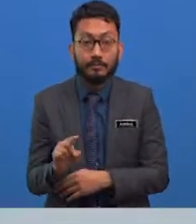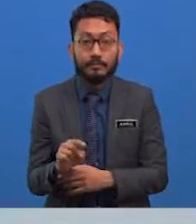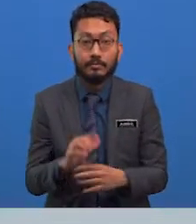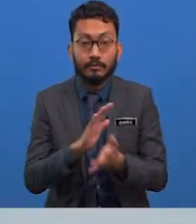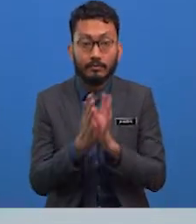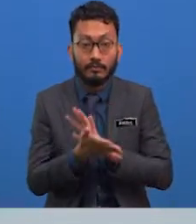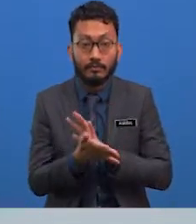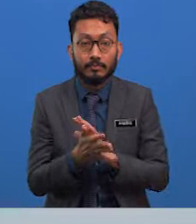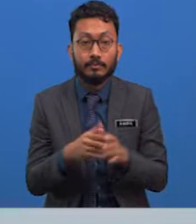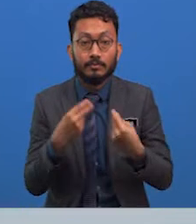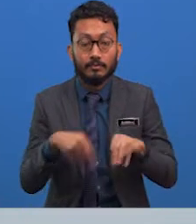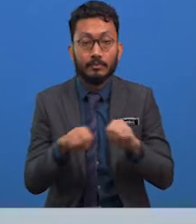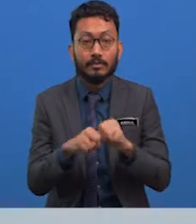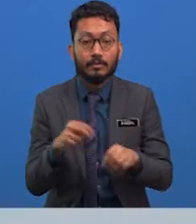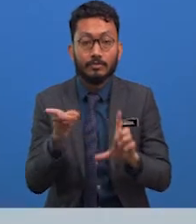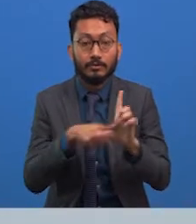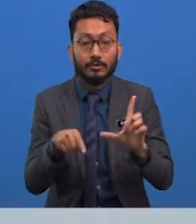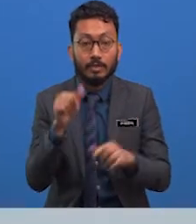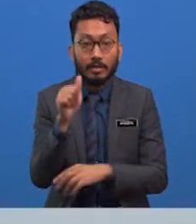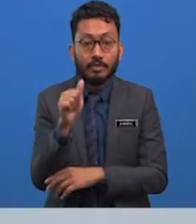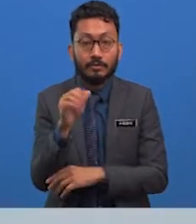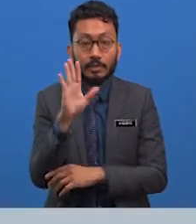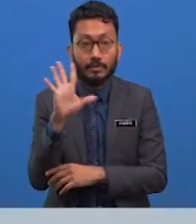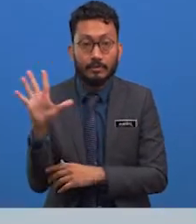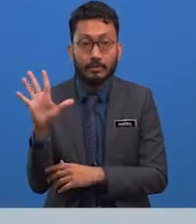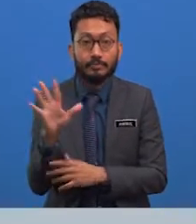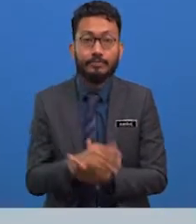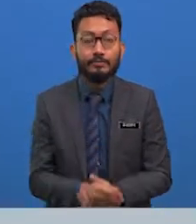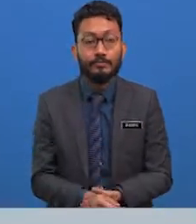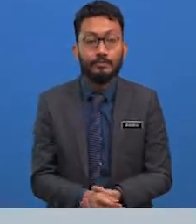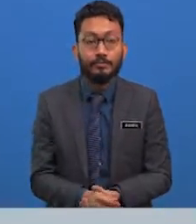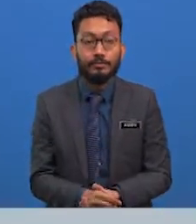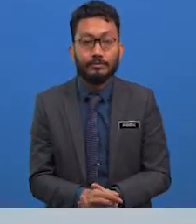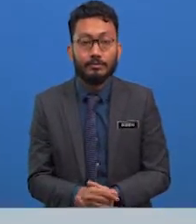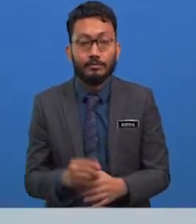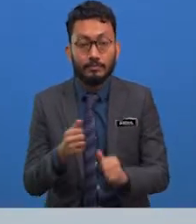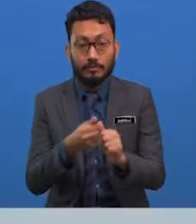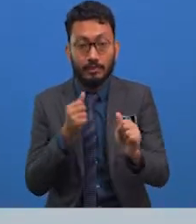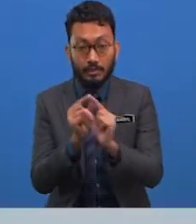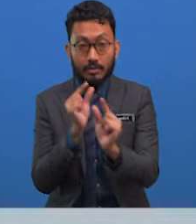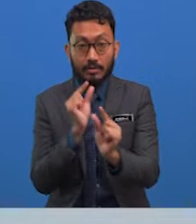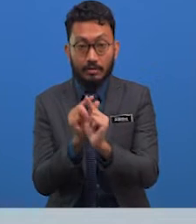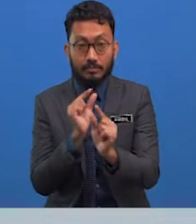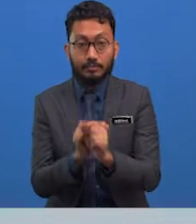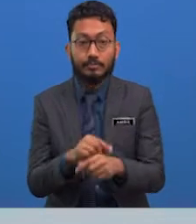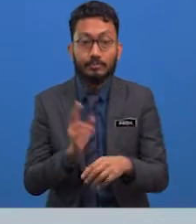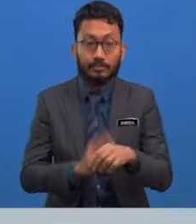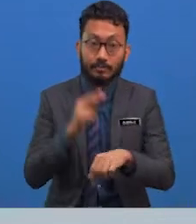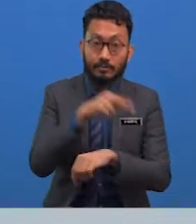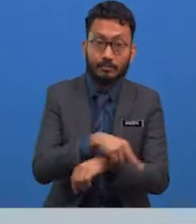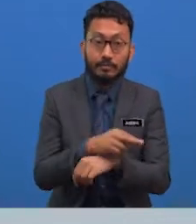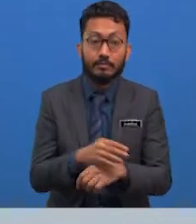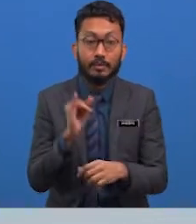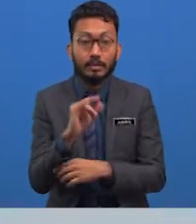Maka, nilai sudut A adalah 55 darjah. Perhatikan garis rentas lintang